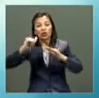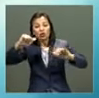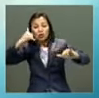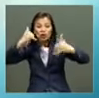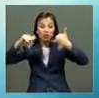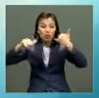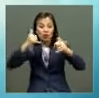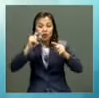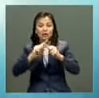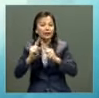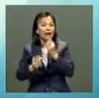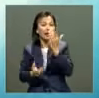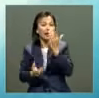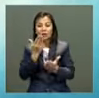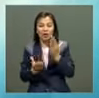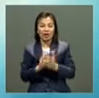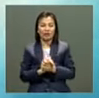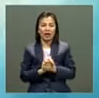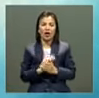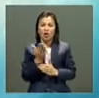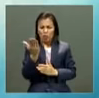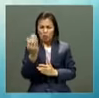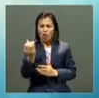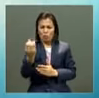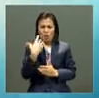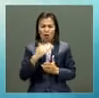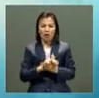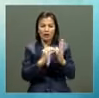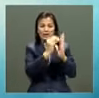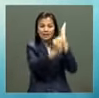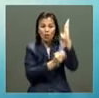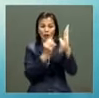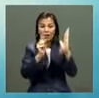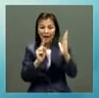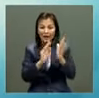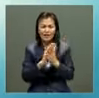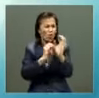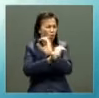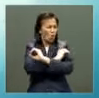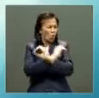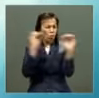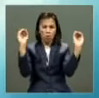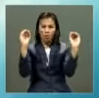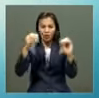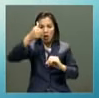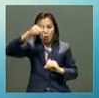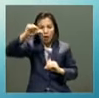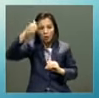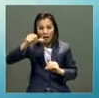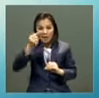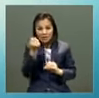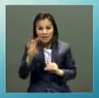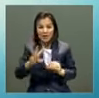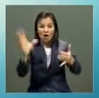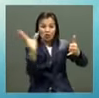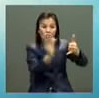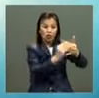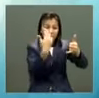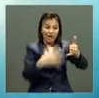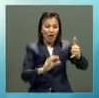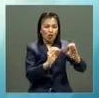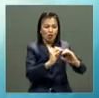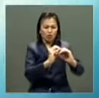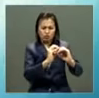านะครับบอกหน่อยสิว่ามีจังหวัดไหนบ้างไหมที่ปลอดเชื้อแล้ว 14วันหมายถึงว่าเคยติดเชื้อมาเสร็จแล้วก็ปลอดเ